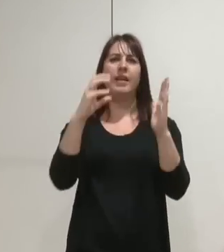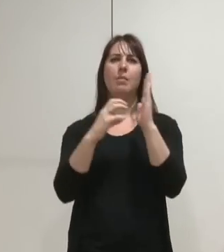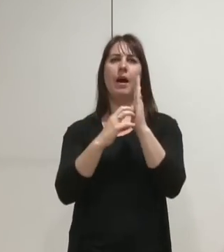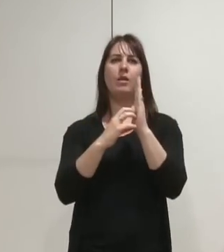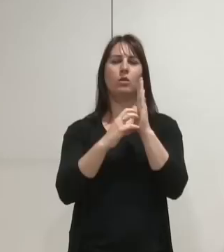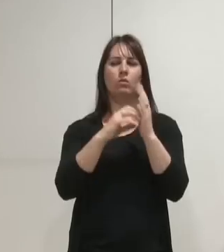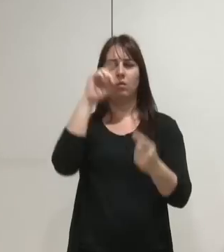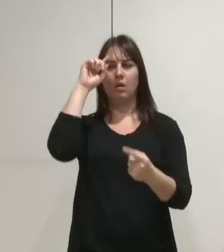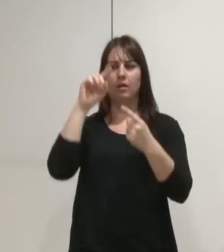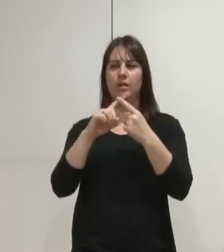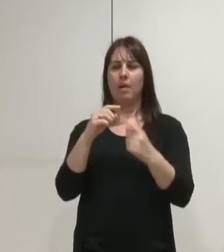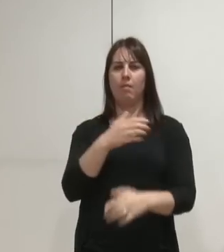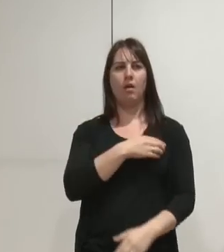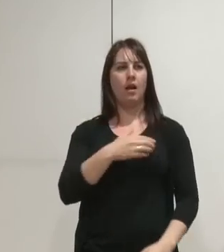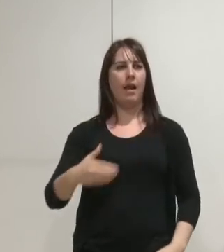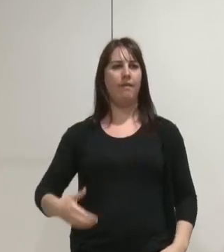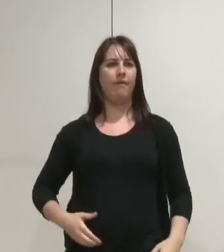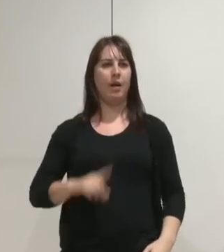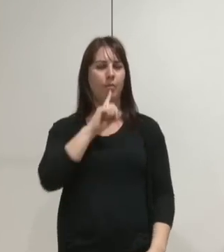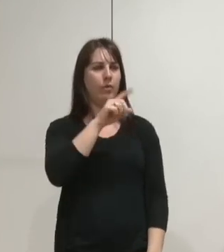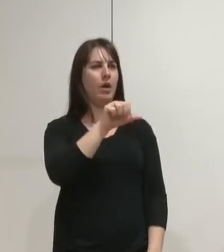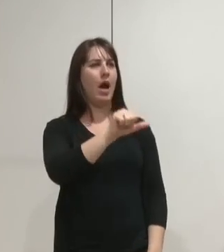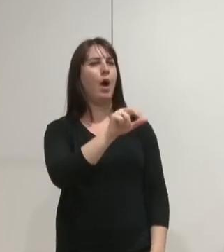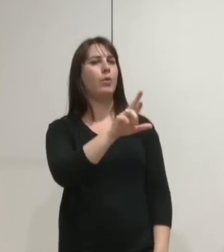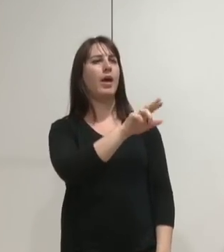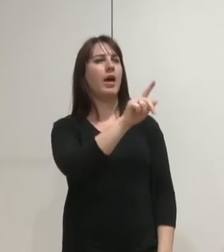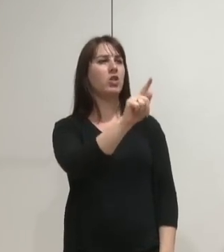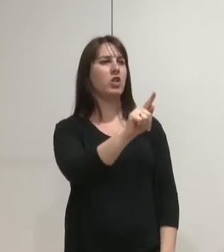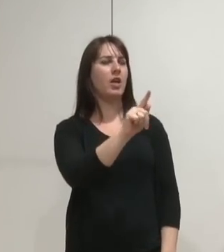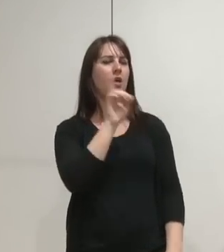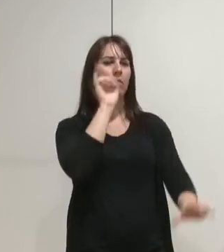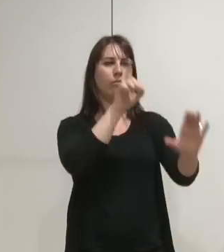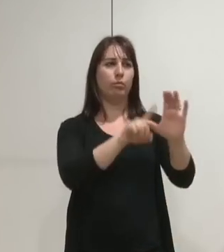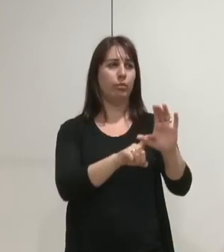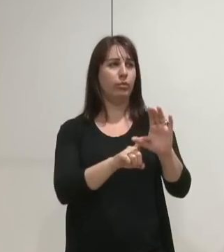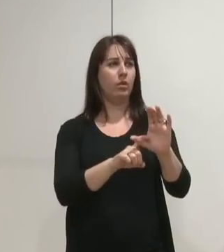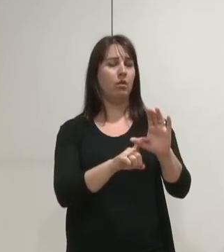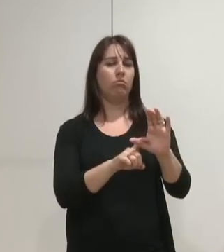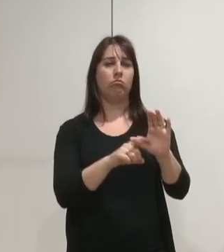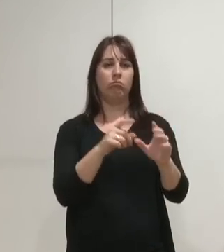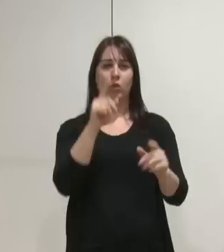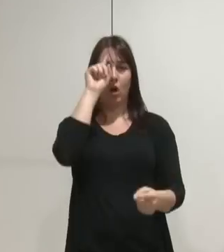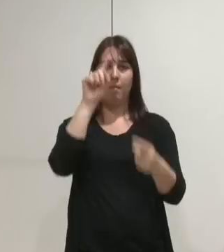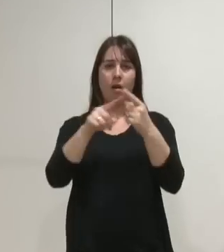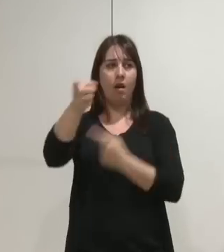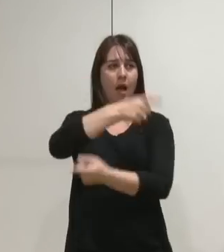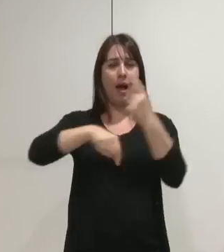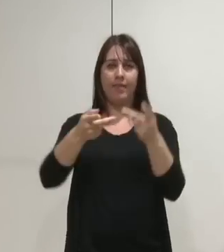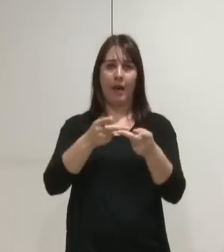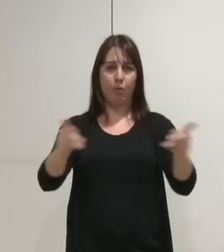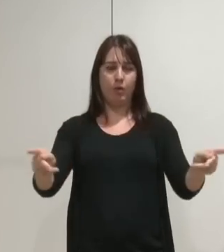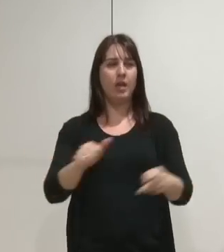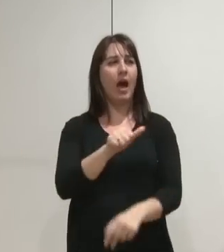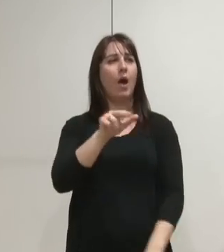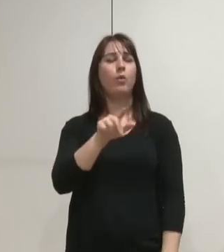donc la commande de la ville à la urg oui partenarial d'intérêt public à travers les compétences de la urg